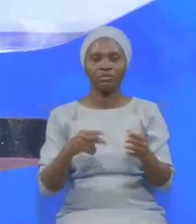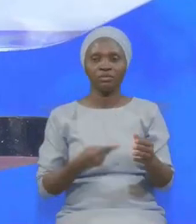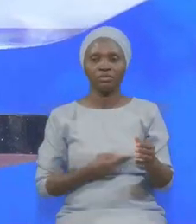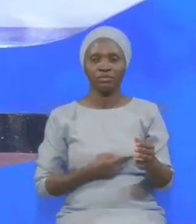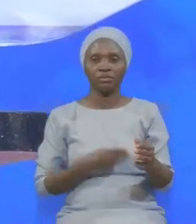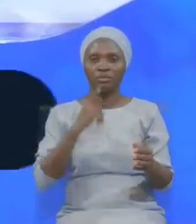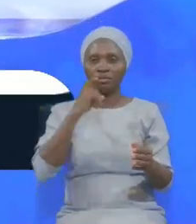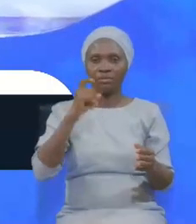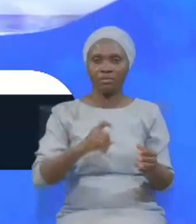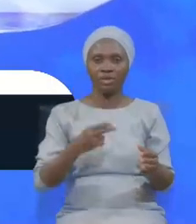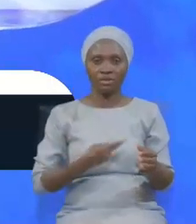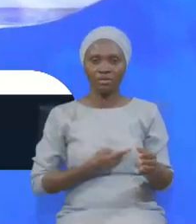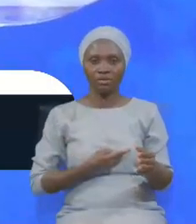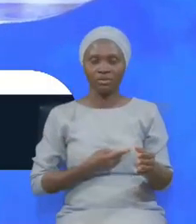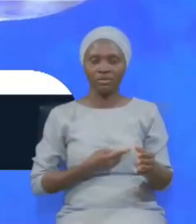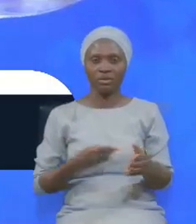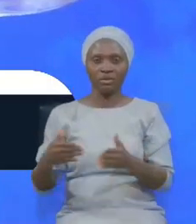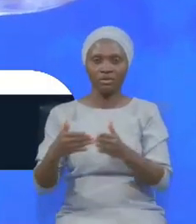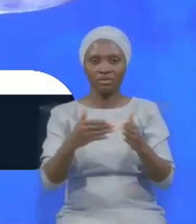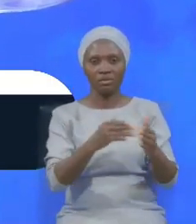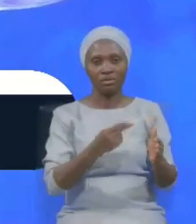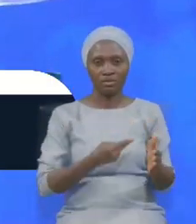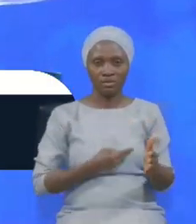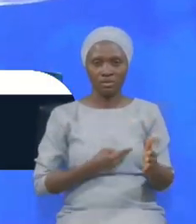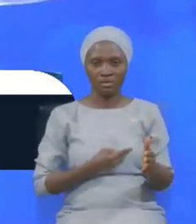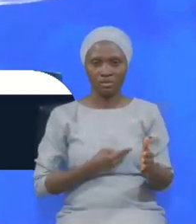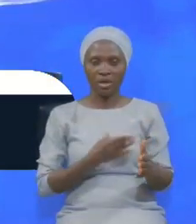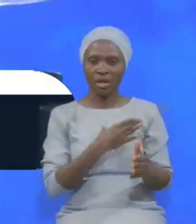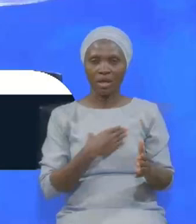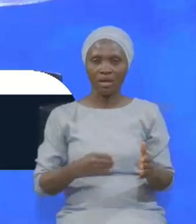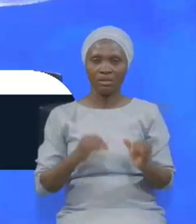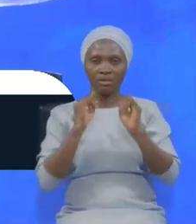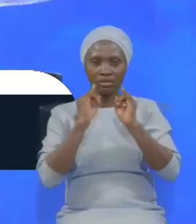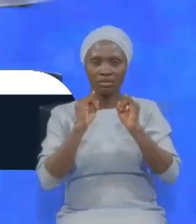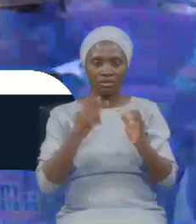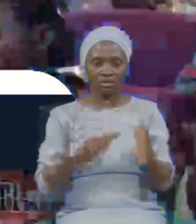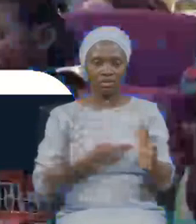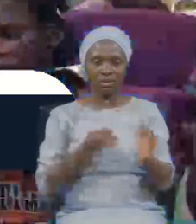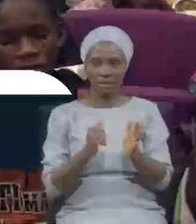nous ordonne, nous dirige et il nous instruit